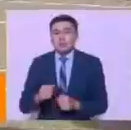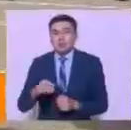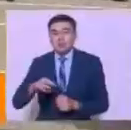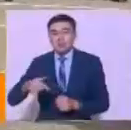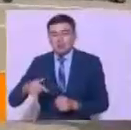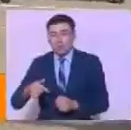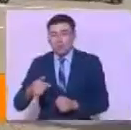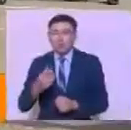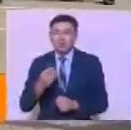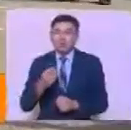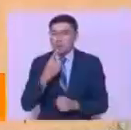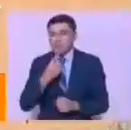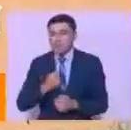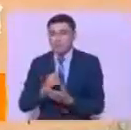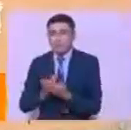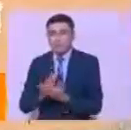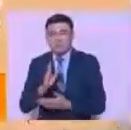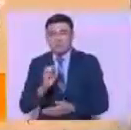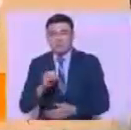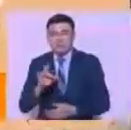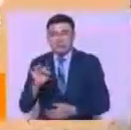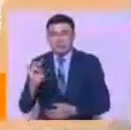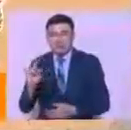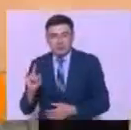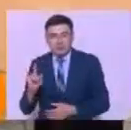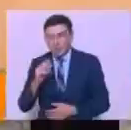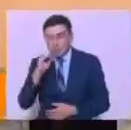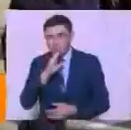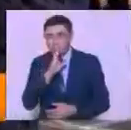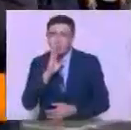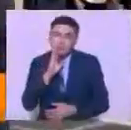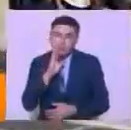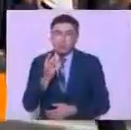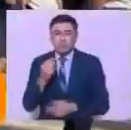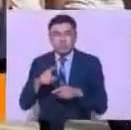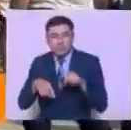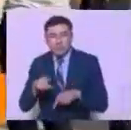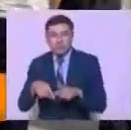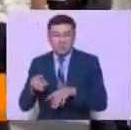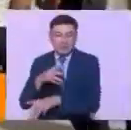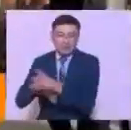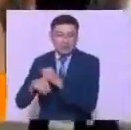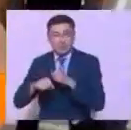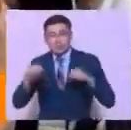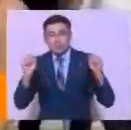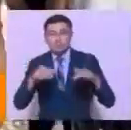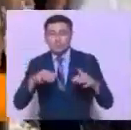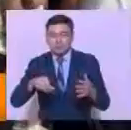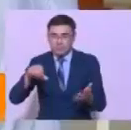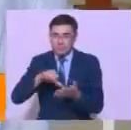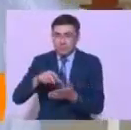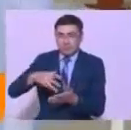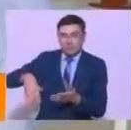ветераны вооруженных сил, члены Комитета солдатских матерей «Сердце матери», а также родители, родственники призывников. Этот день стал особенным для